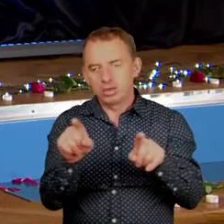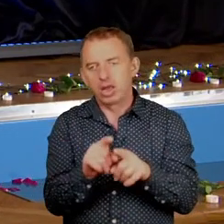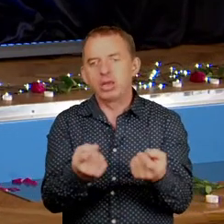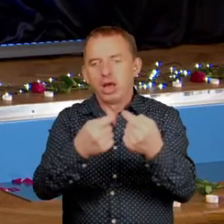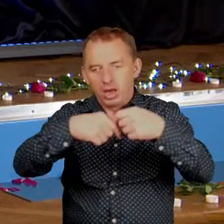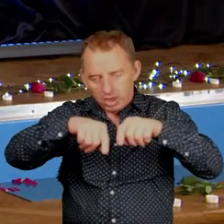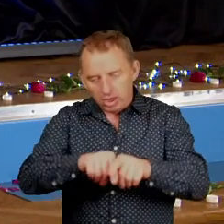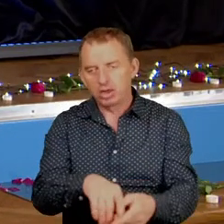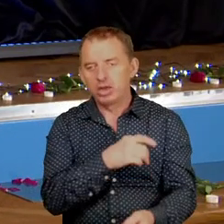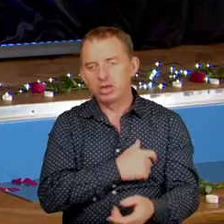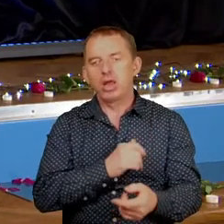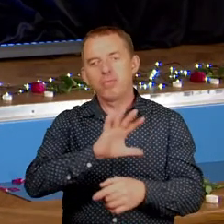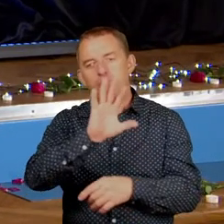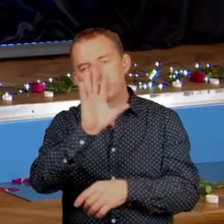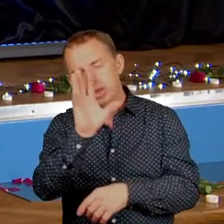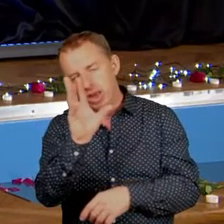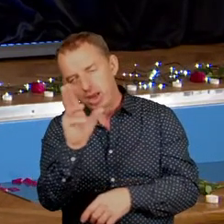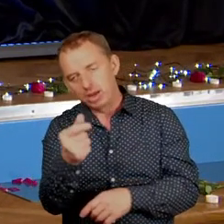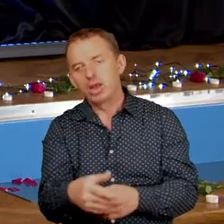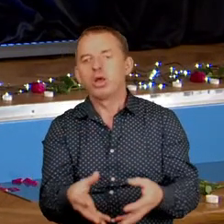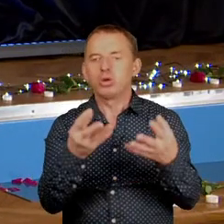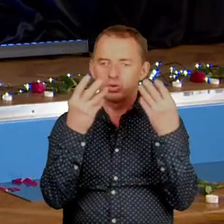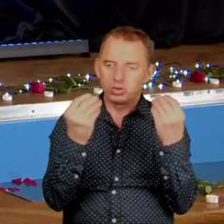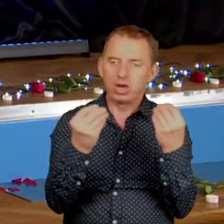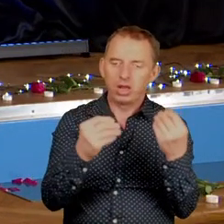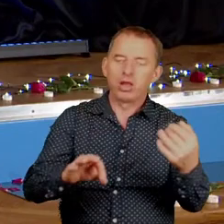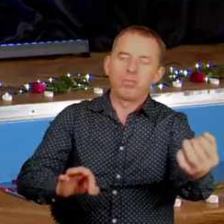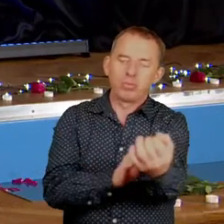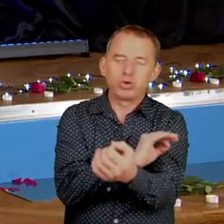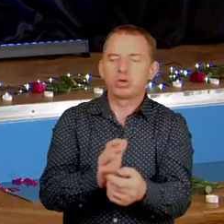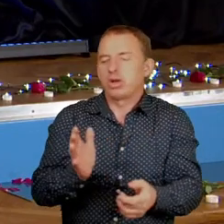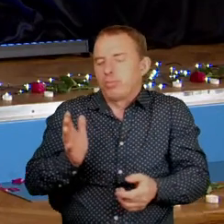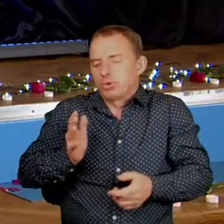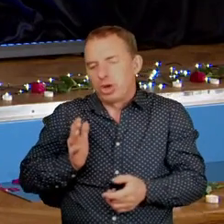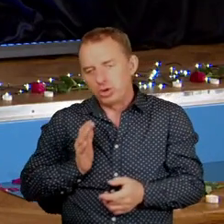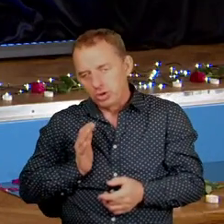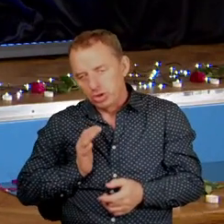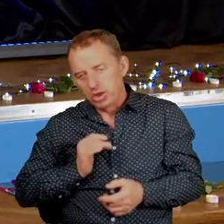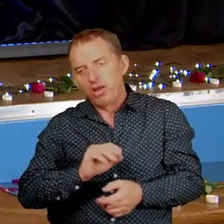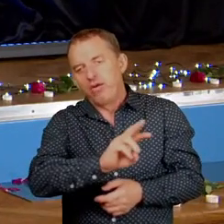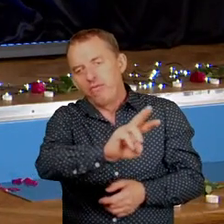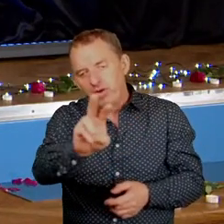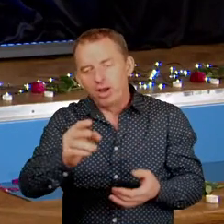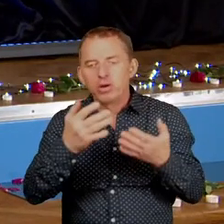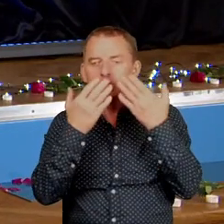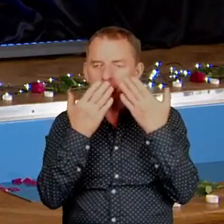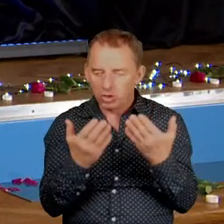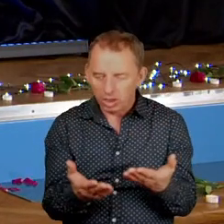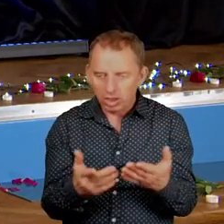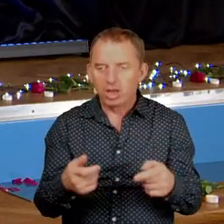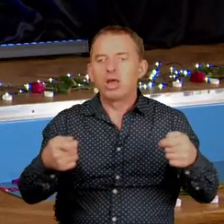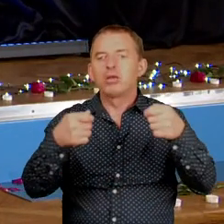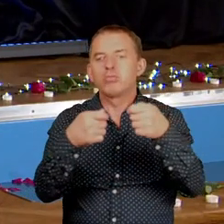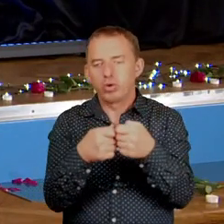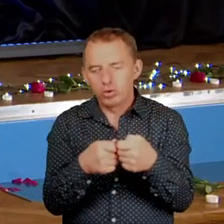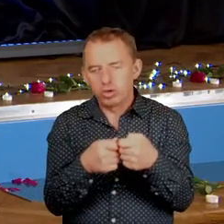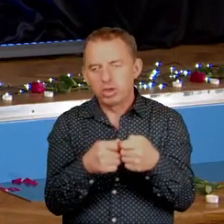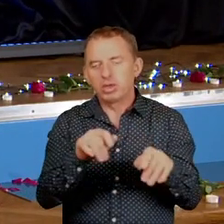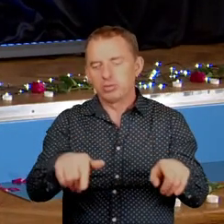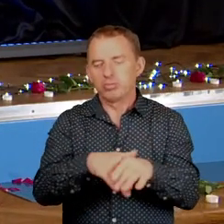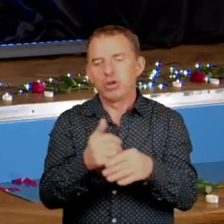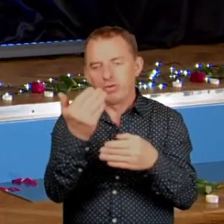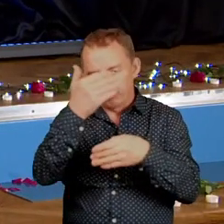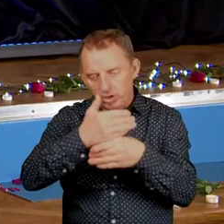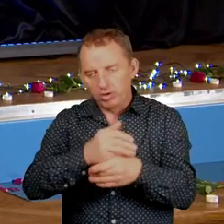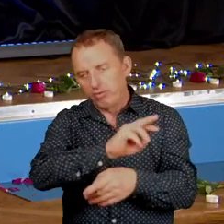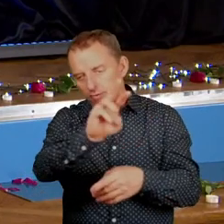naszych serc takie piękne, cudowne, muzyczne przeżycia. A wam, drodzy, dziękuję za wspólnych 5 wieczorów. Niechaj Pan